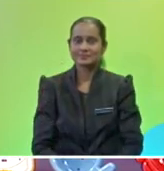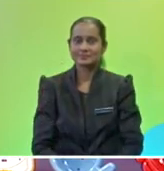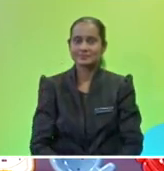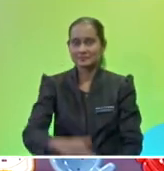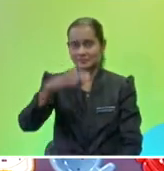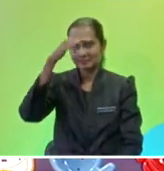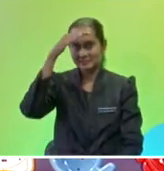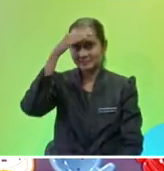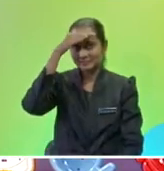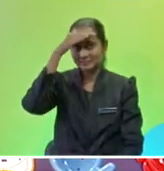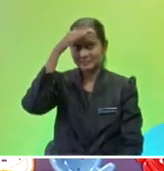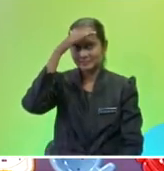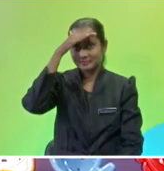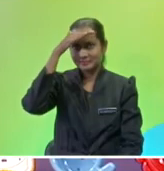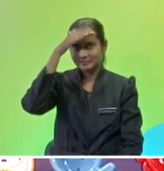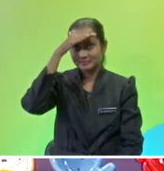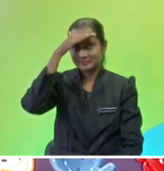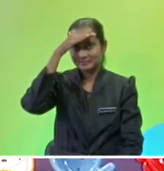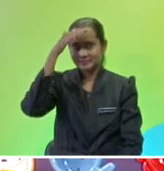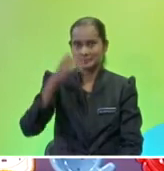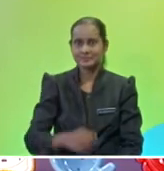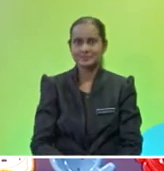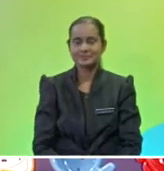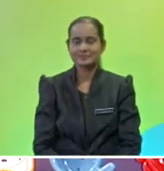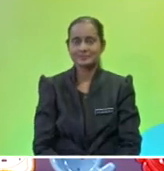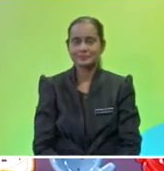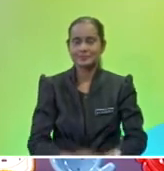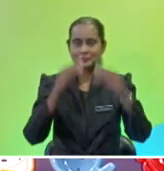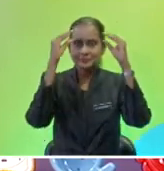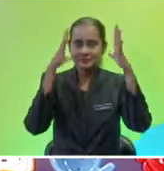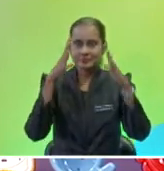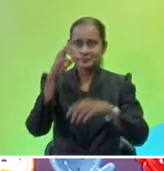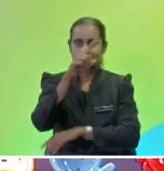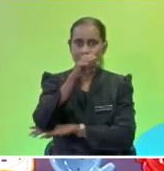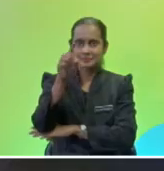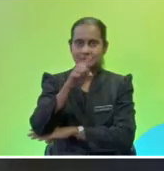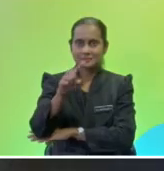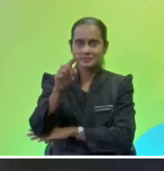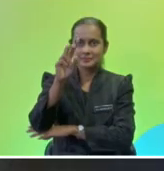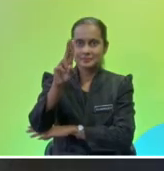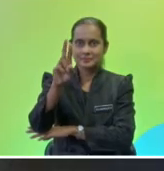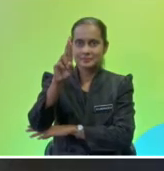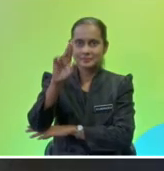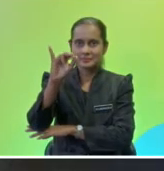Mutiara Selatan yaitu Negeri Jowo ceguriana apa Assalamualaikum